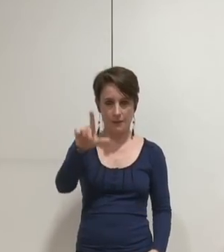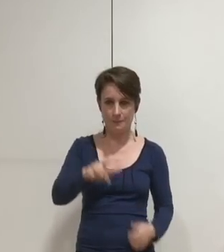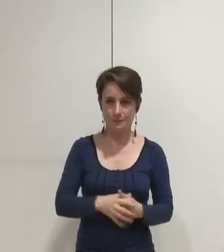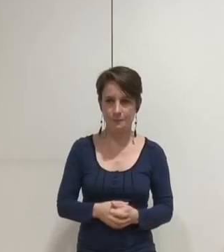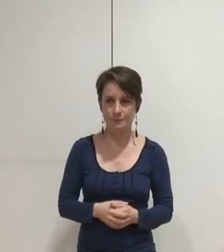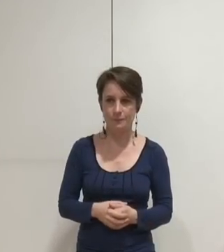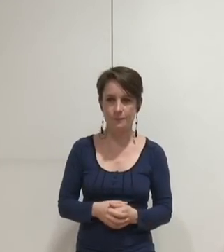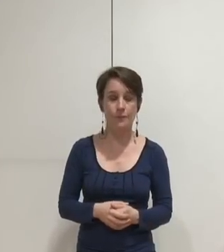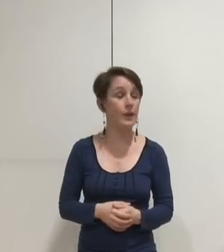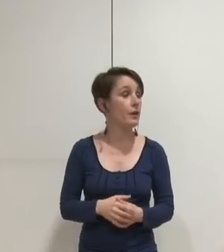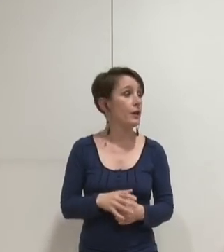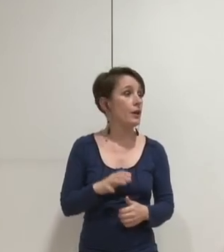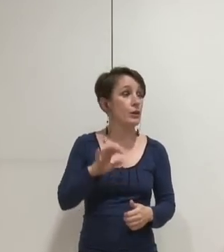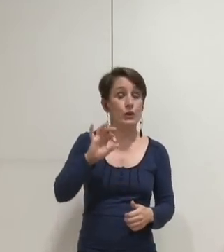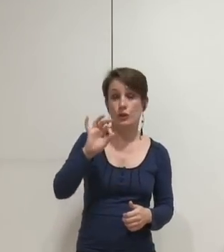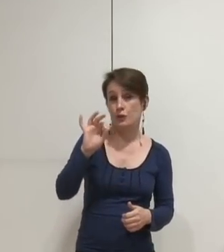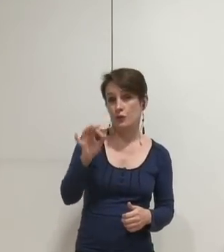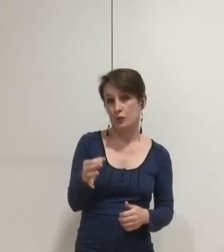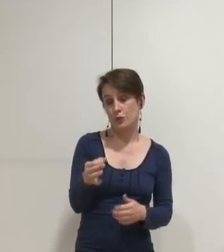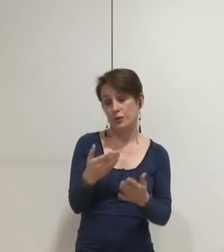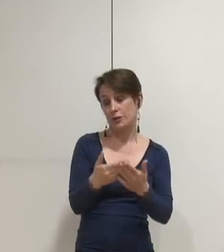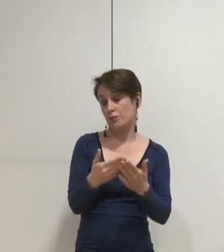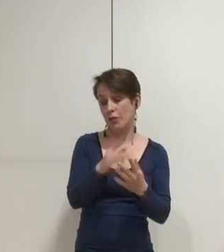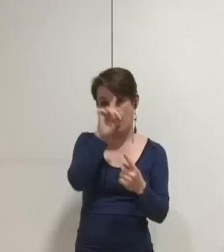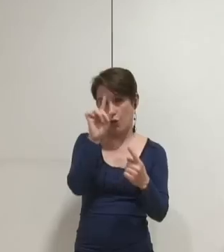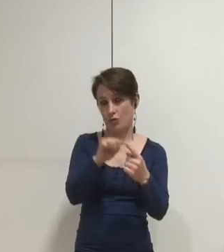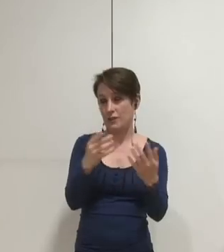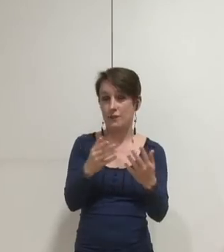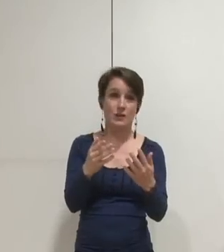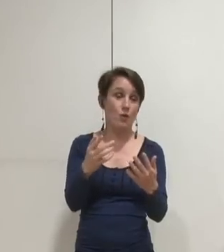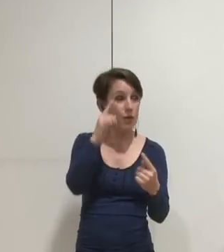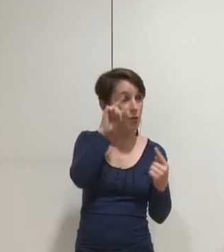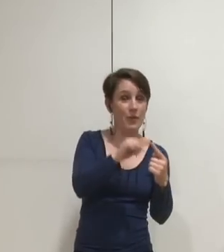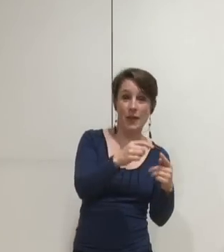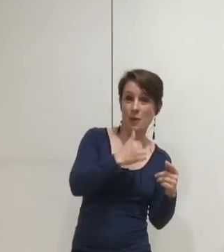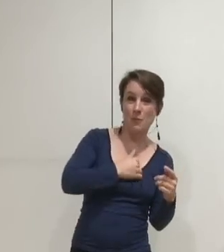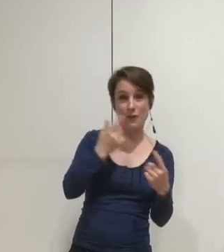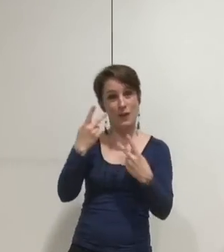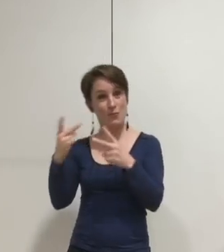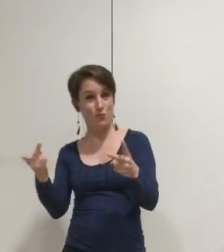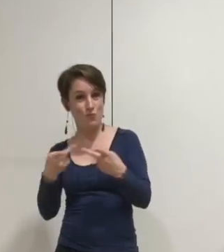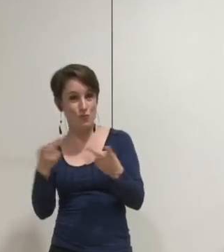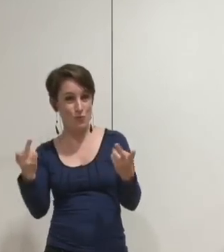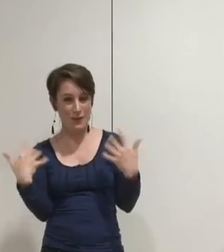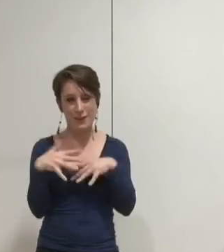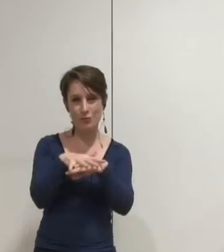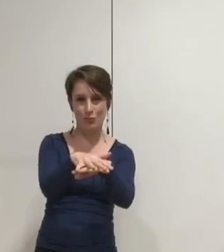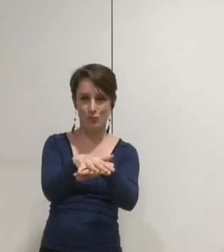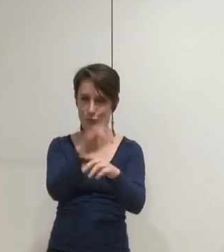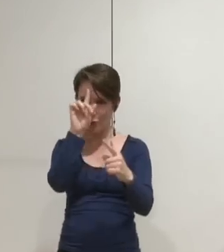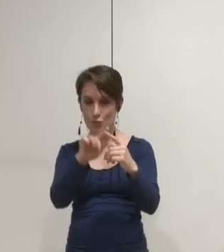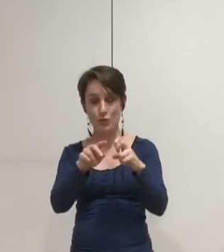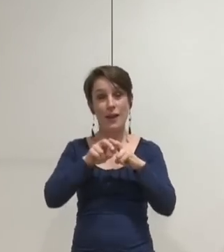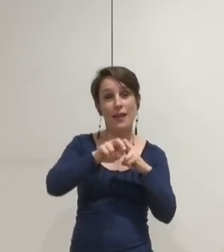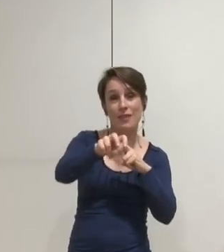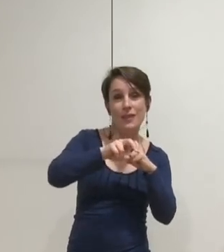aujourd'hui mise en œuvre à la fois dans la sphère publique et dans la sphère privé pour accompagner le déplacement